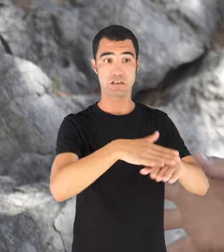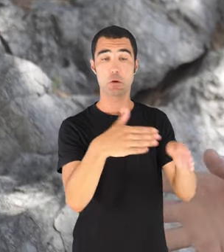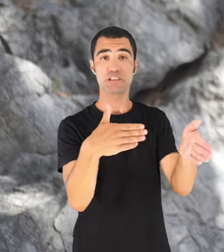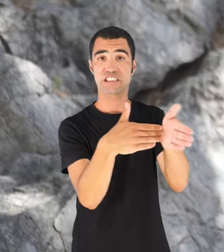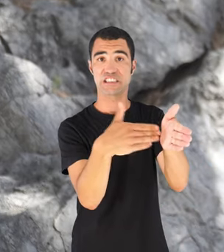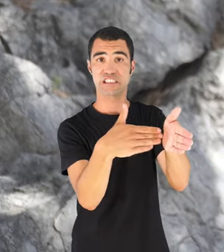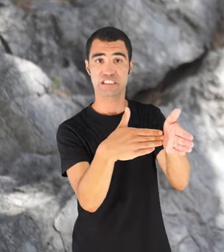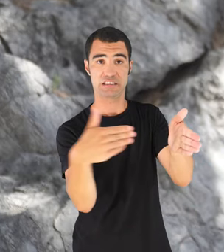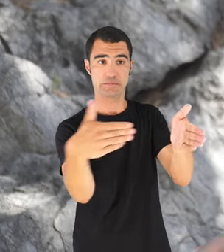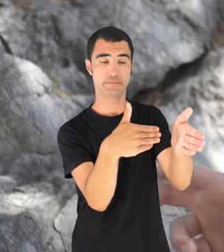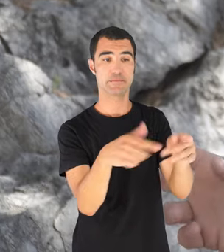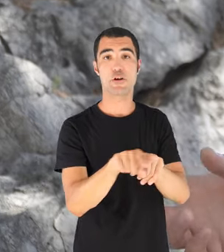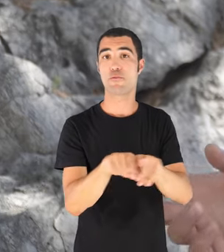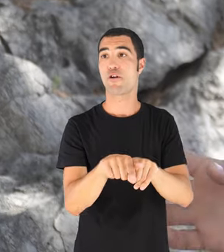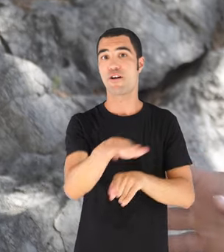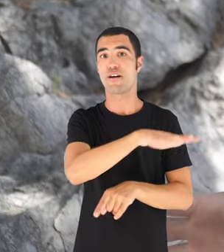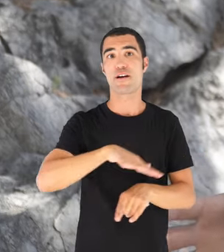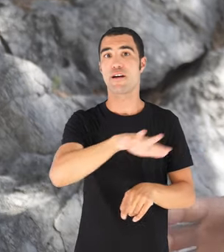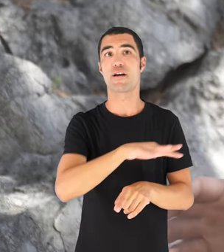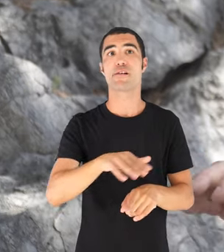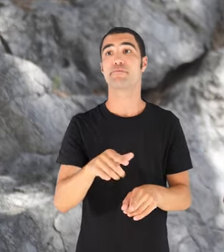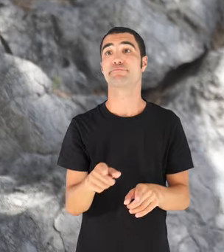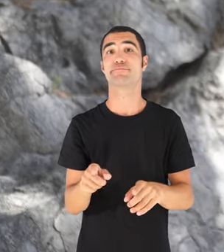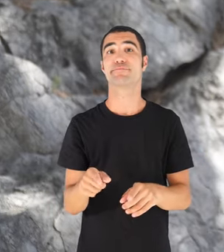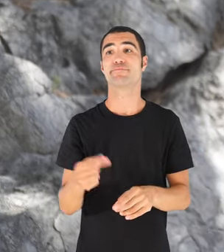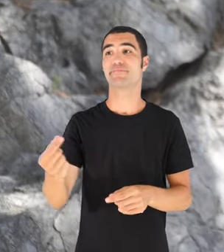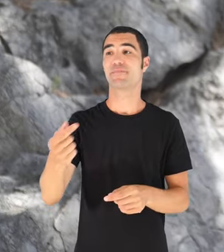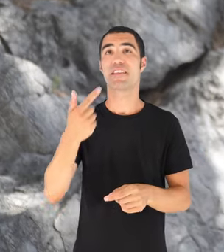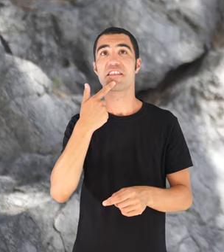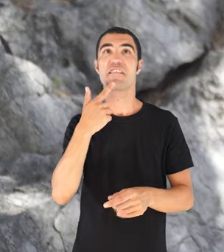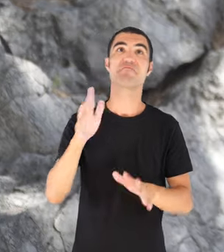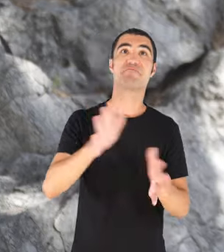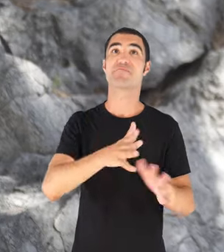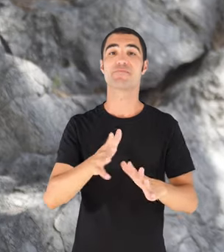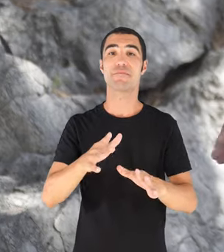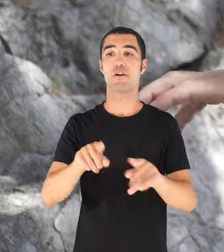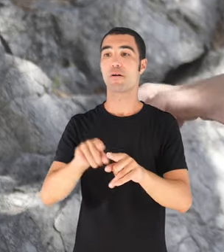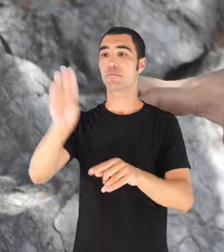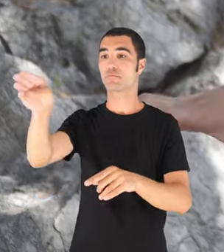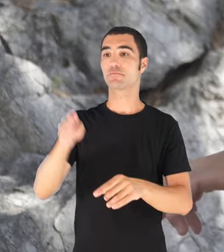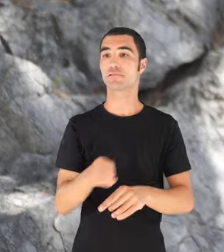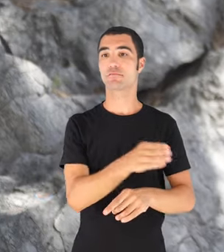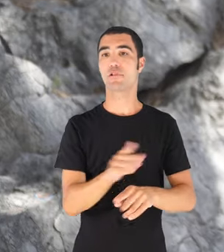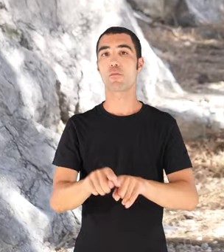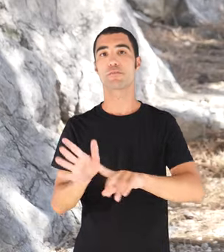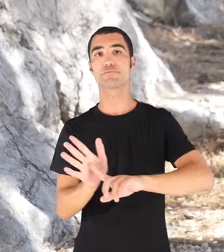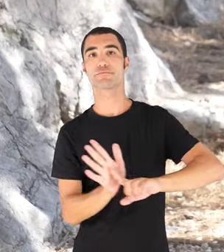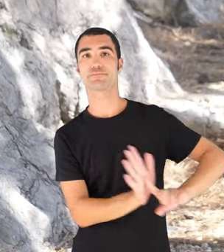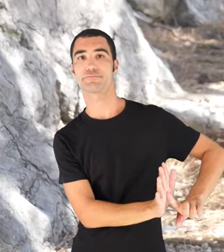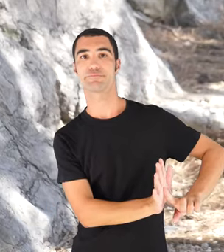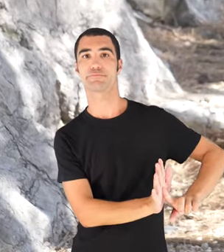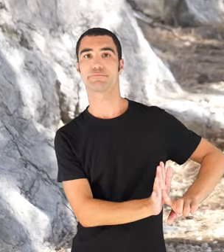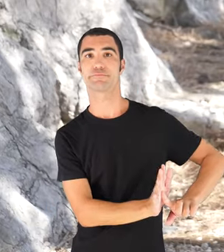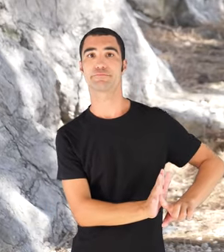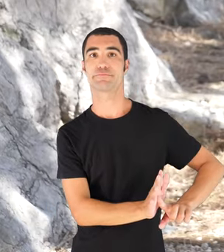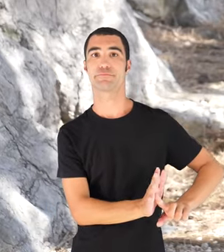A un racó. Diguem que és com una manera de que indirectament ens hem mogut a un costat,